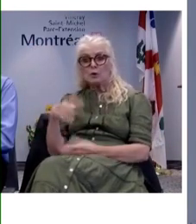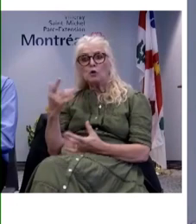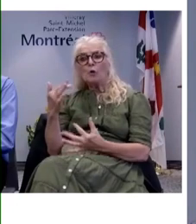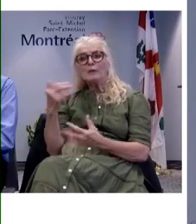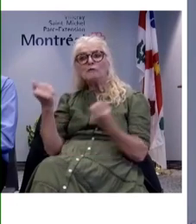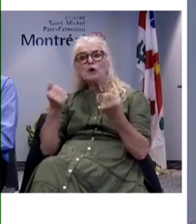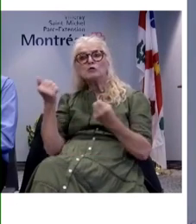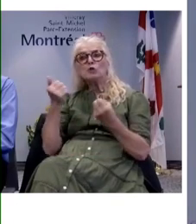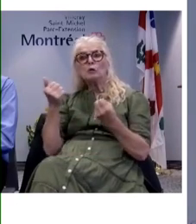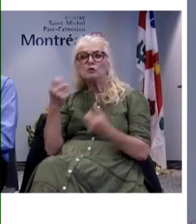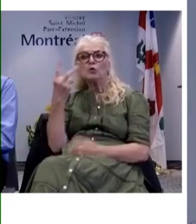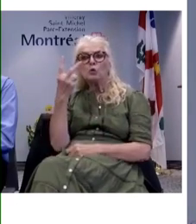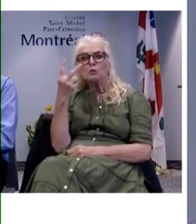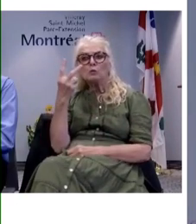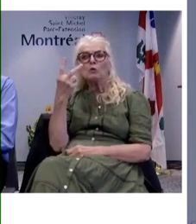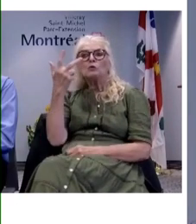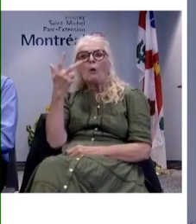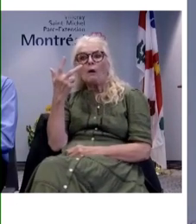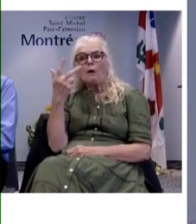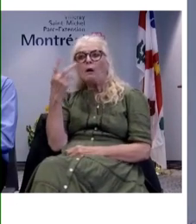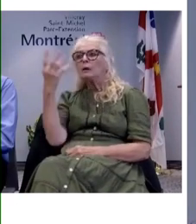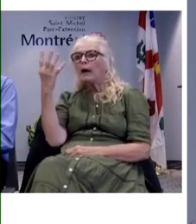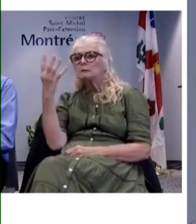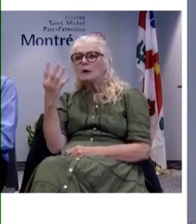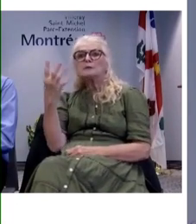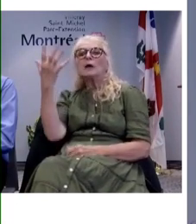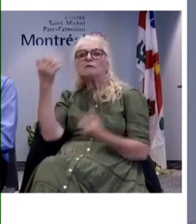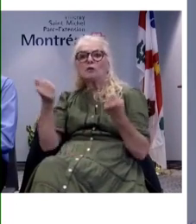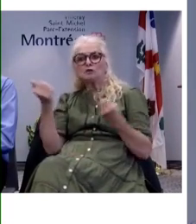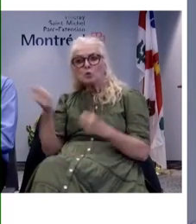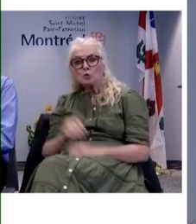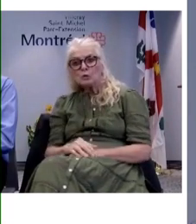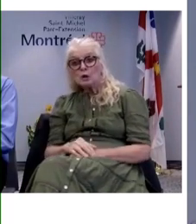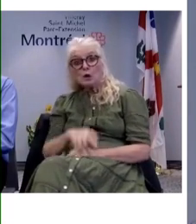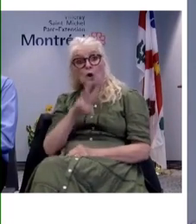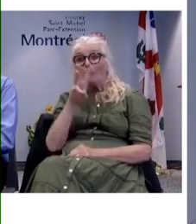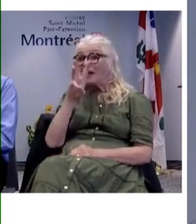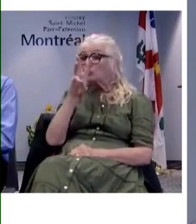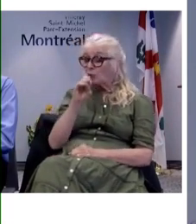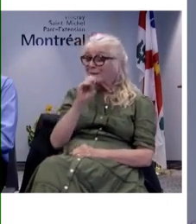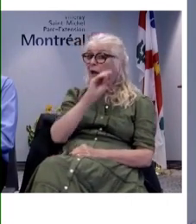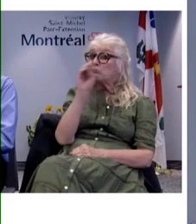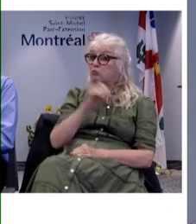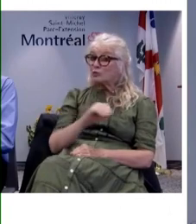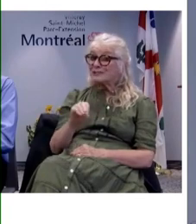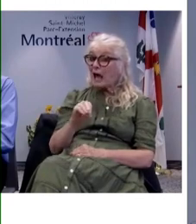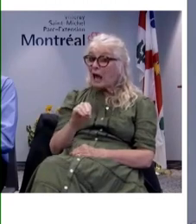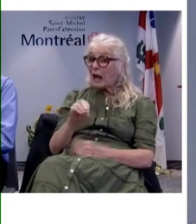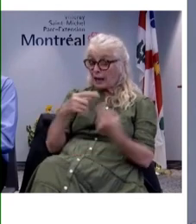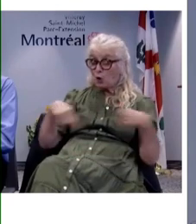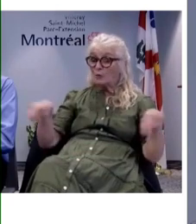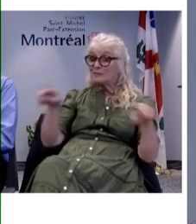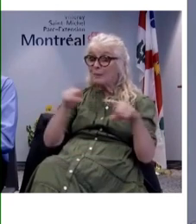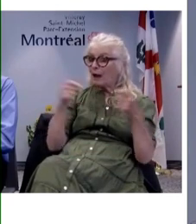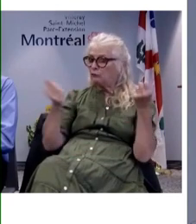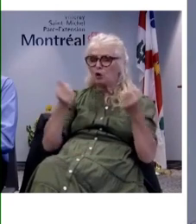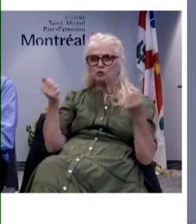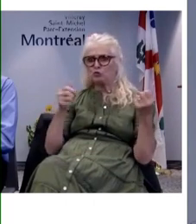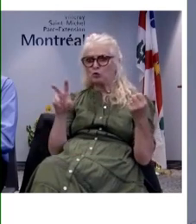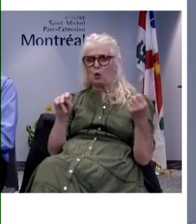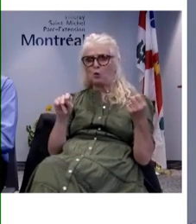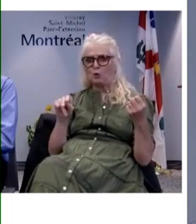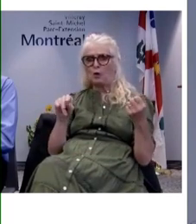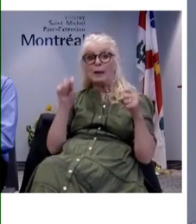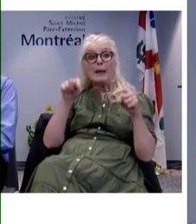voitures mais il y a quand même 60 % des gens dans notre arrondissement qui se déplacent autrement qu'en voiture dans Parc Extension c'est